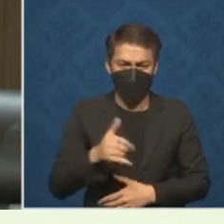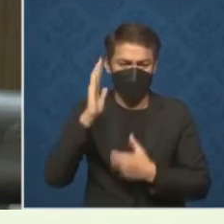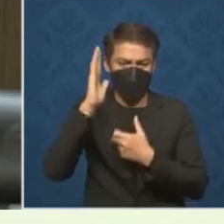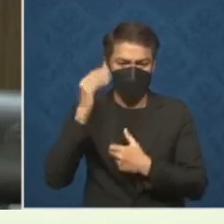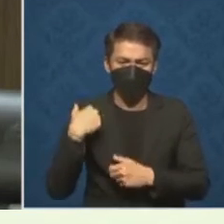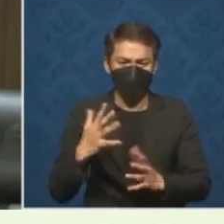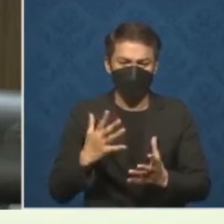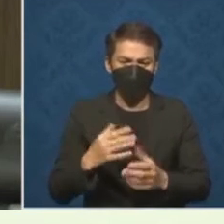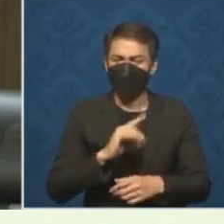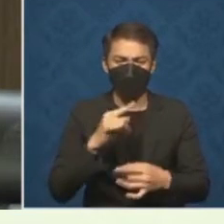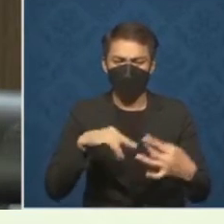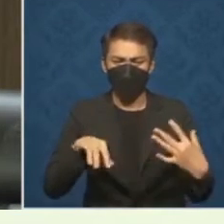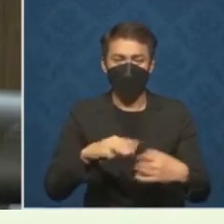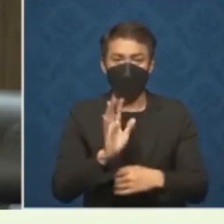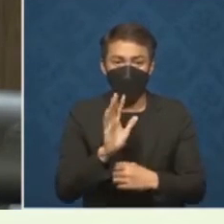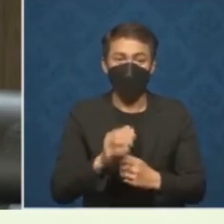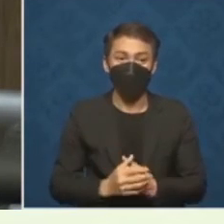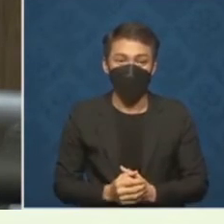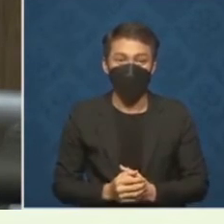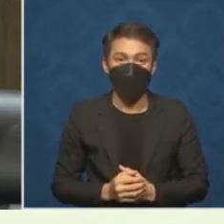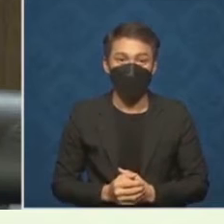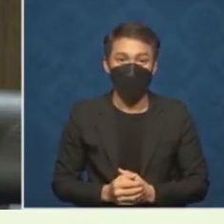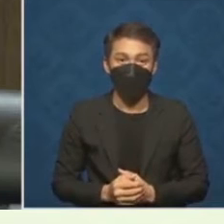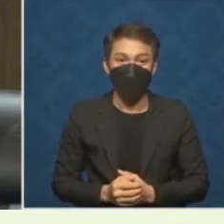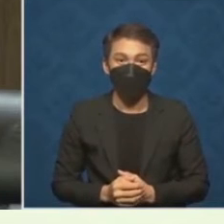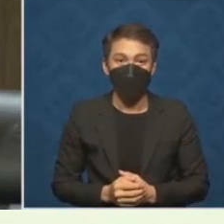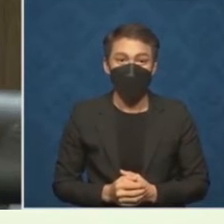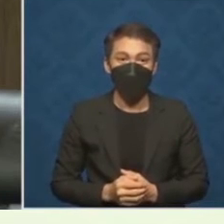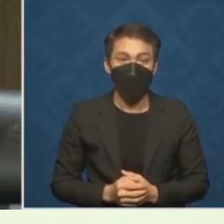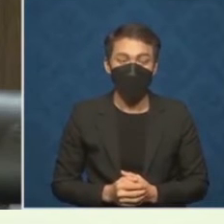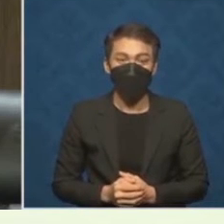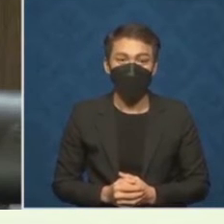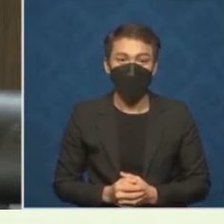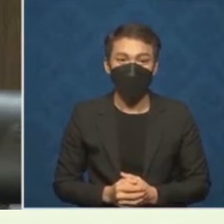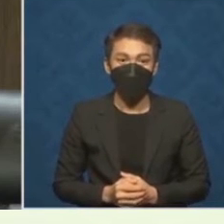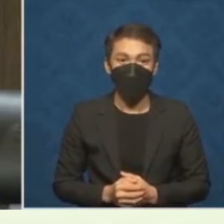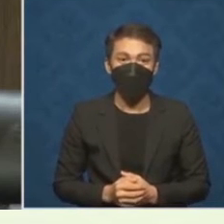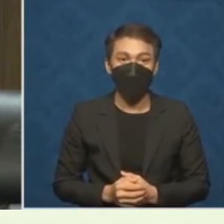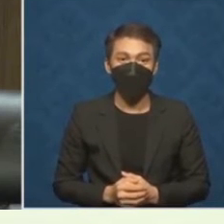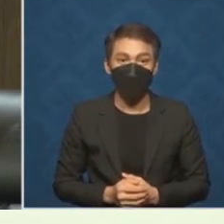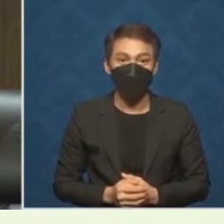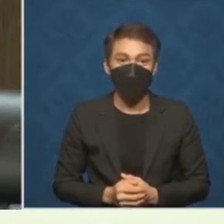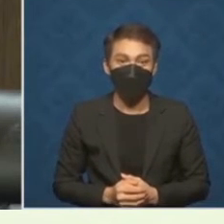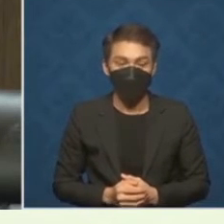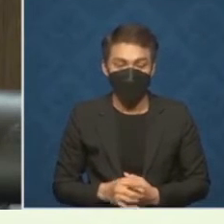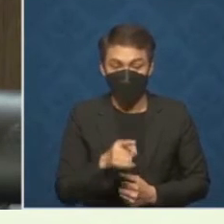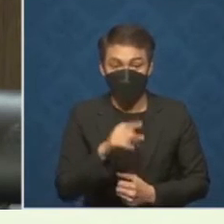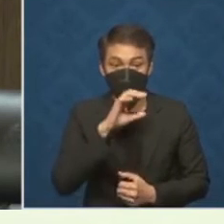ขึ้นต่อครับครับก็คงเป็นภาพที่ขึ้นนี้นะครับ